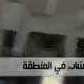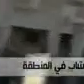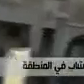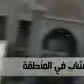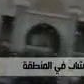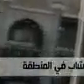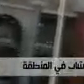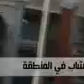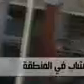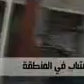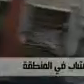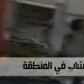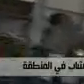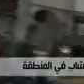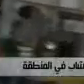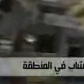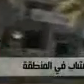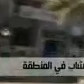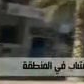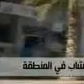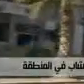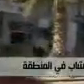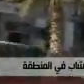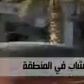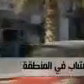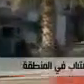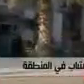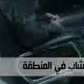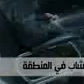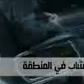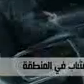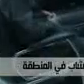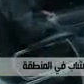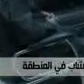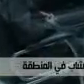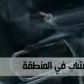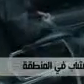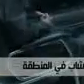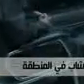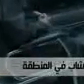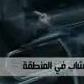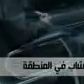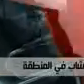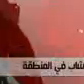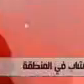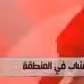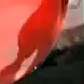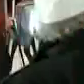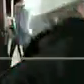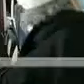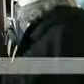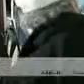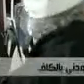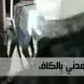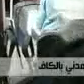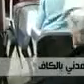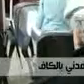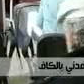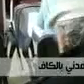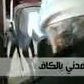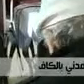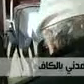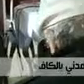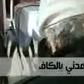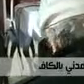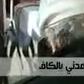مدينه صفاقس اثر وفاه شاب في المنطقه ودعوات الى التحلي بضبط النفس العنف في الاعلام